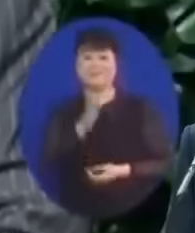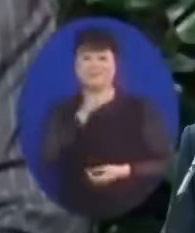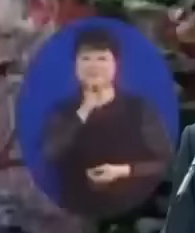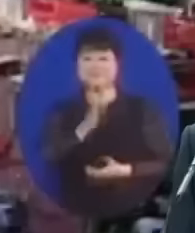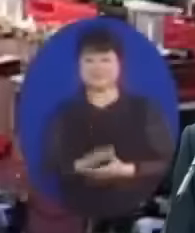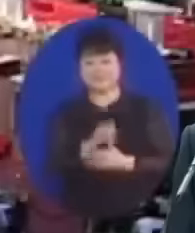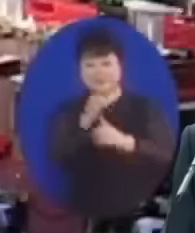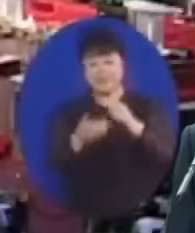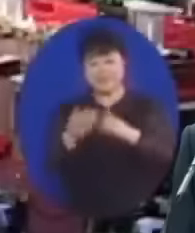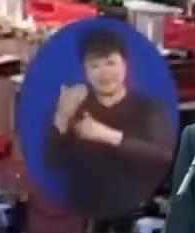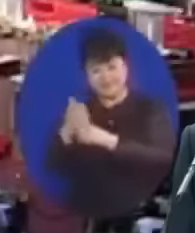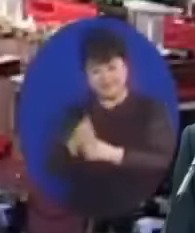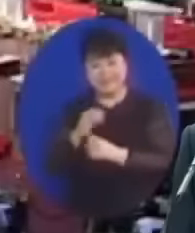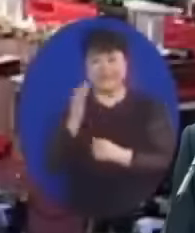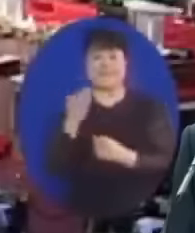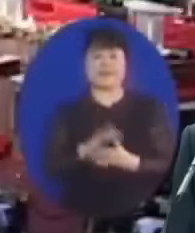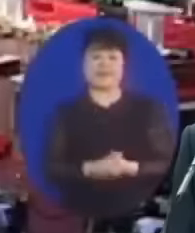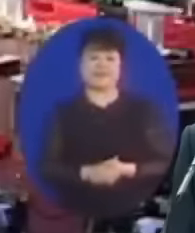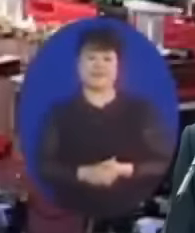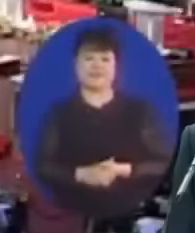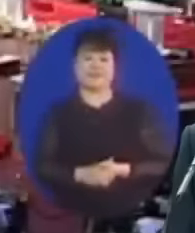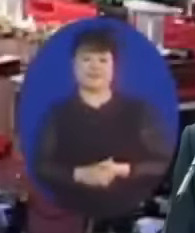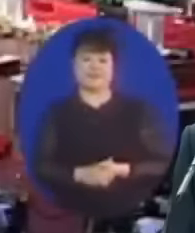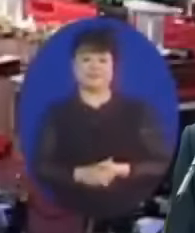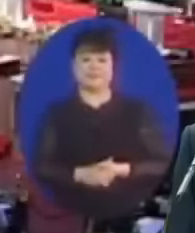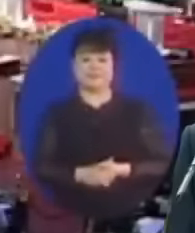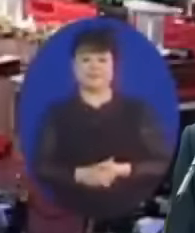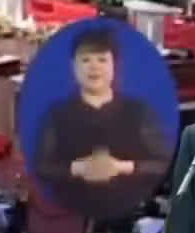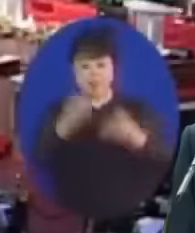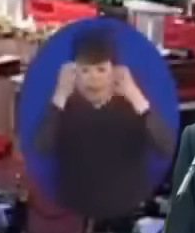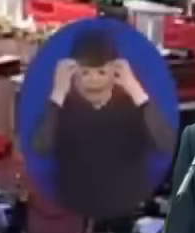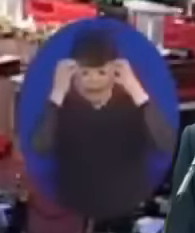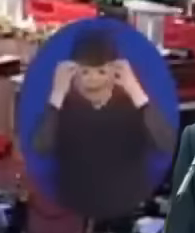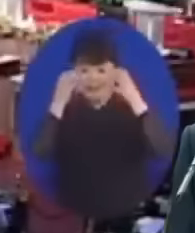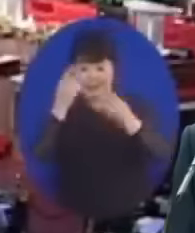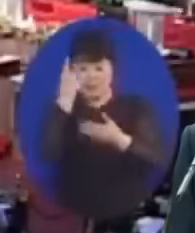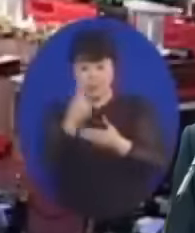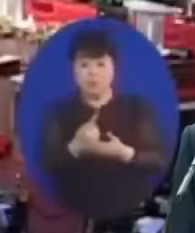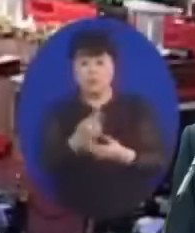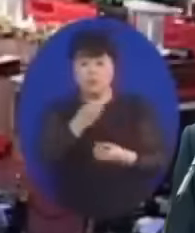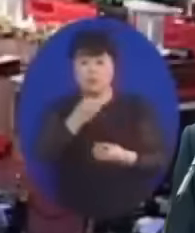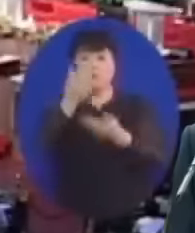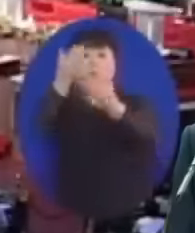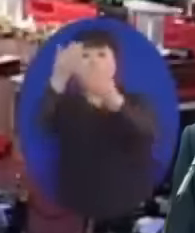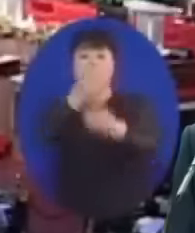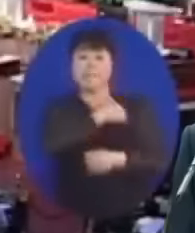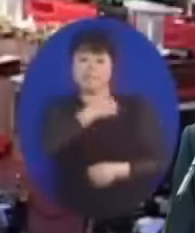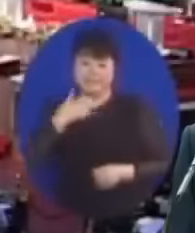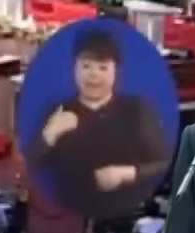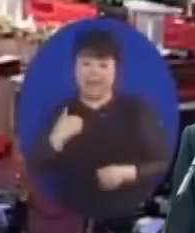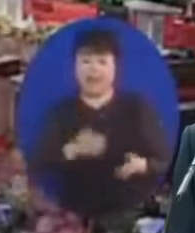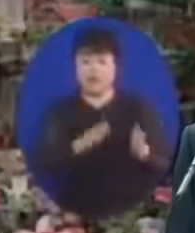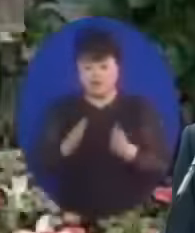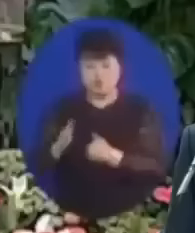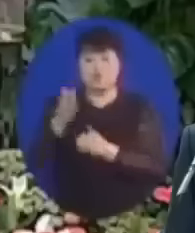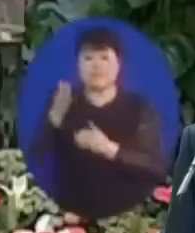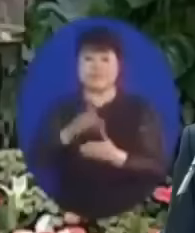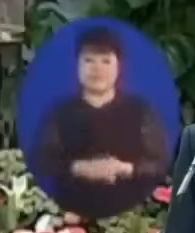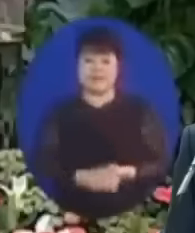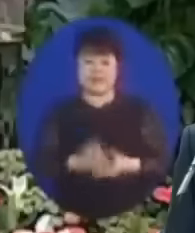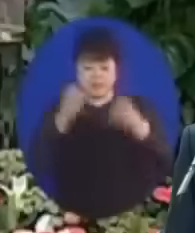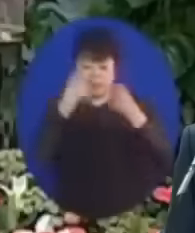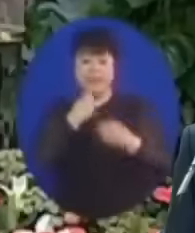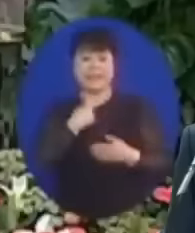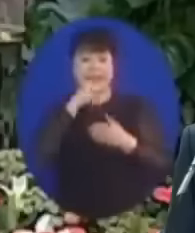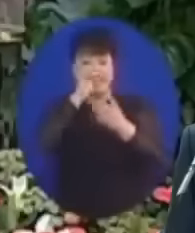하고 하나님께 매달리게 되는 것입니다. 고난은 다가온 축복을 감당케 하는 준비를 시키는 것입니다.